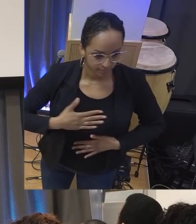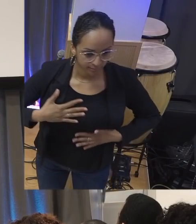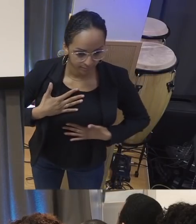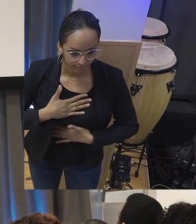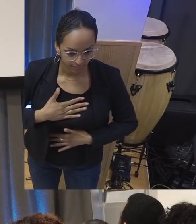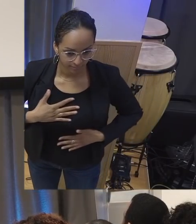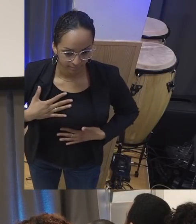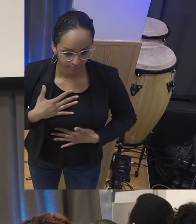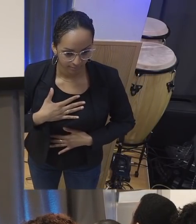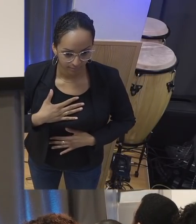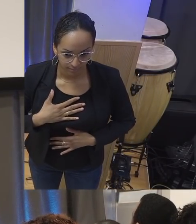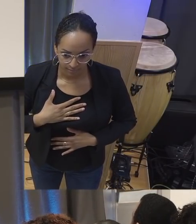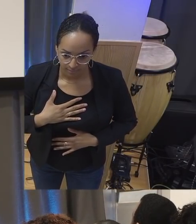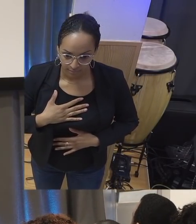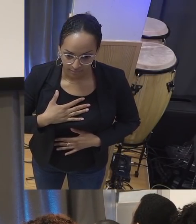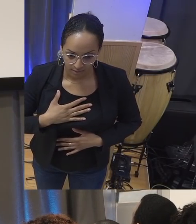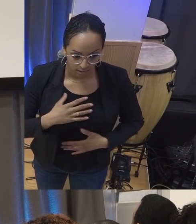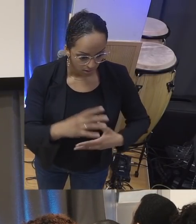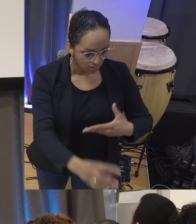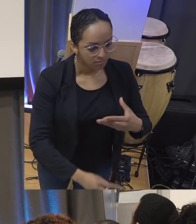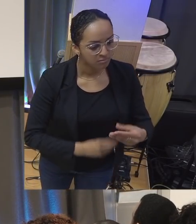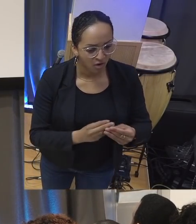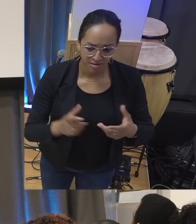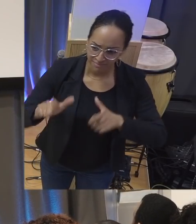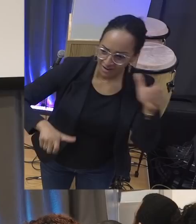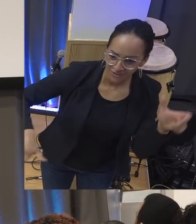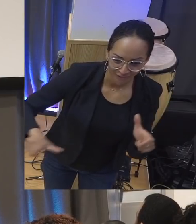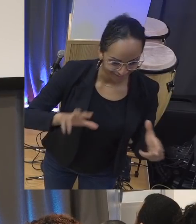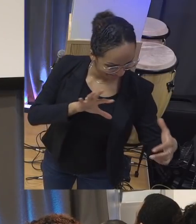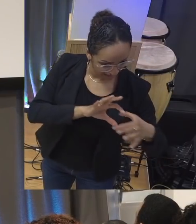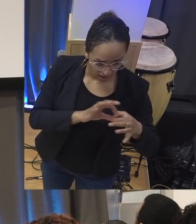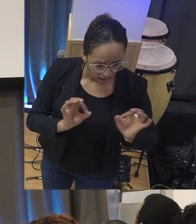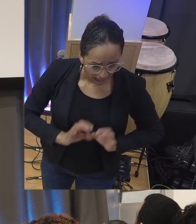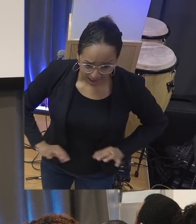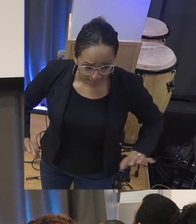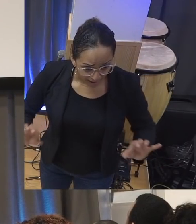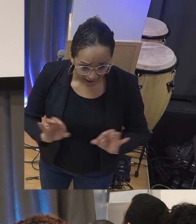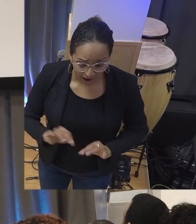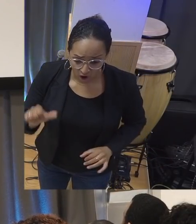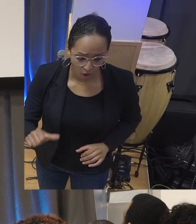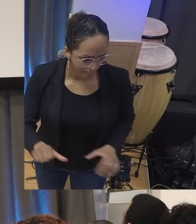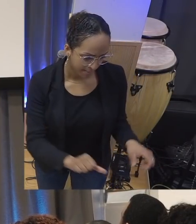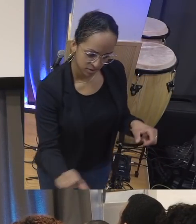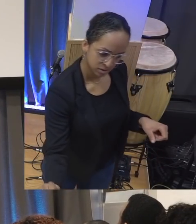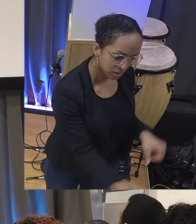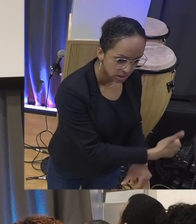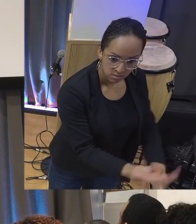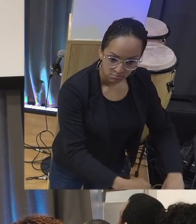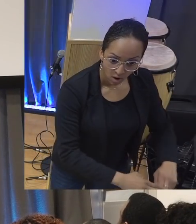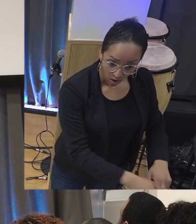Il n'y a rien qui les attache à cette terre, Boko Haram, Daesh. Et ils ont égorgé le premier chrétien.